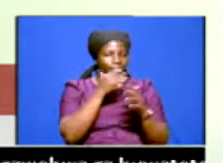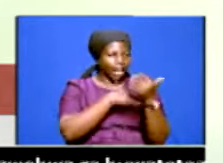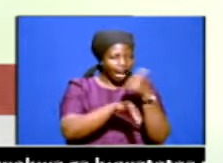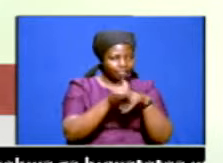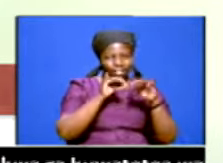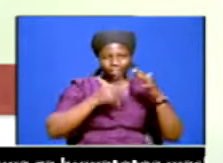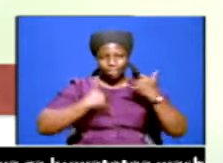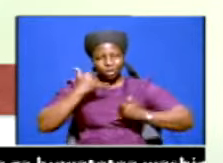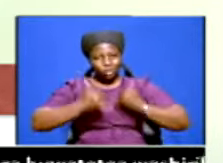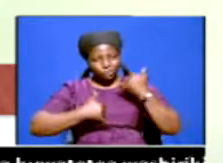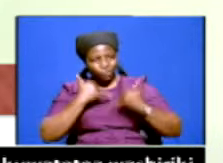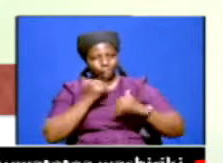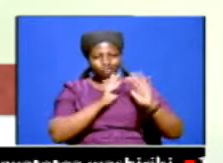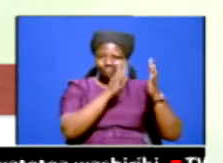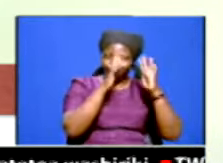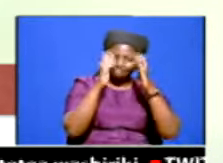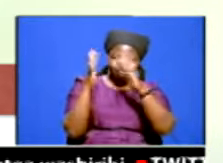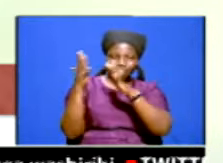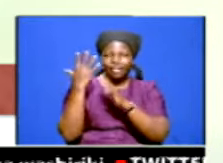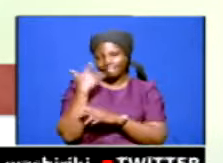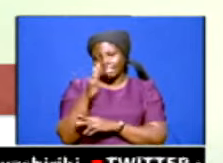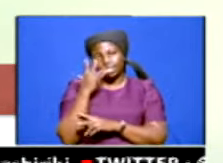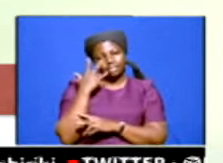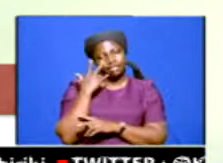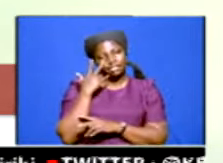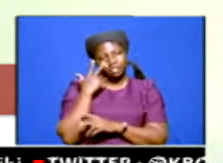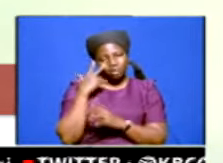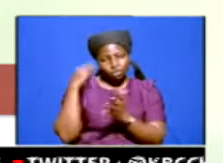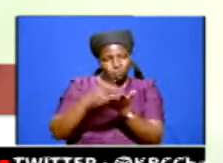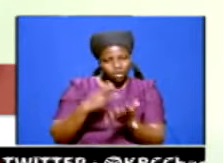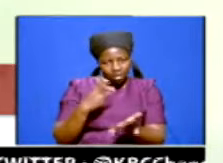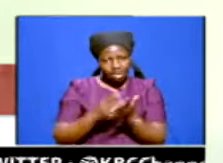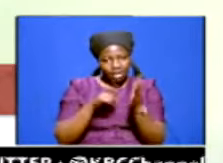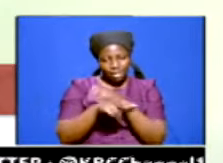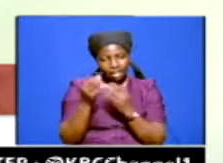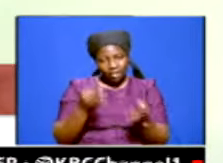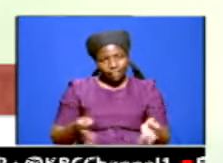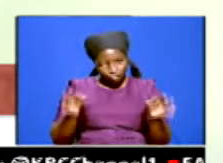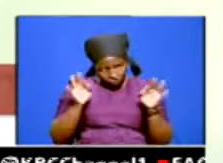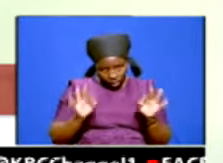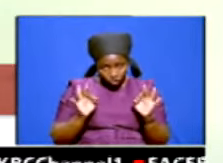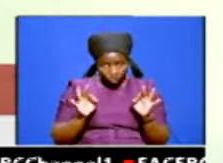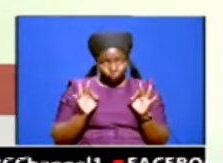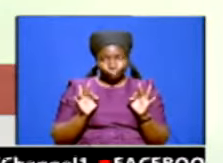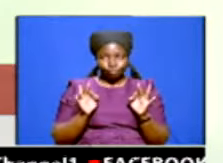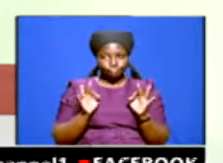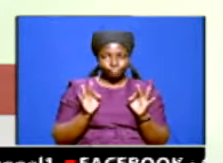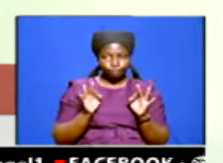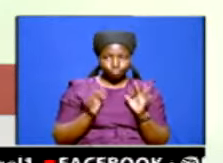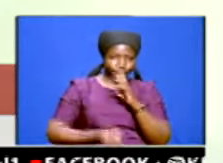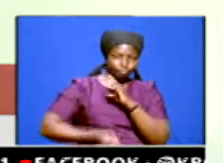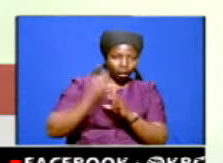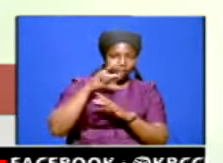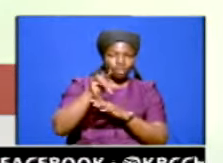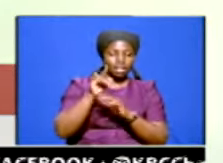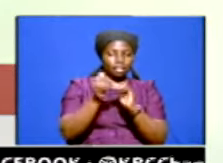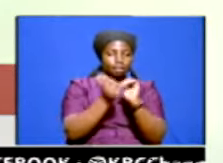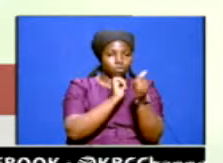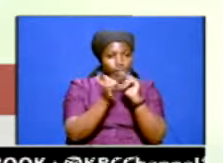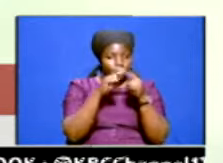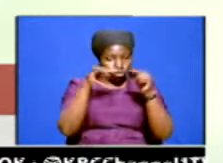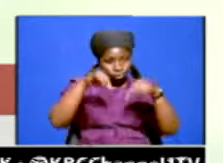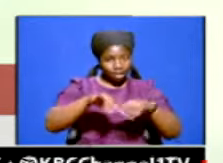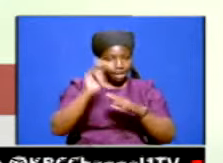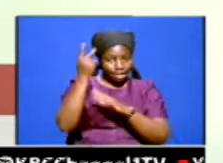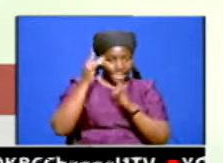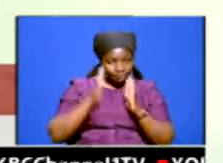kama ilivyo ada haijashuhudiwa kwenye ufunguzi rasmi wa mbio hizo. Lakini hii leo Mkenya ambaye anafahamika kwa jina